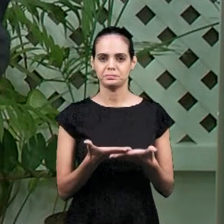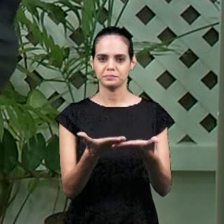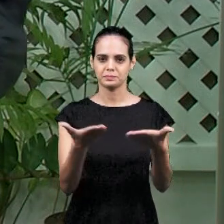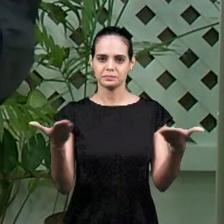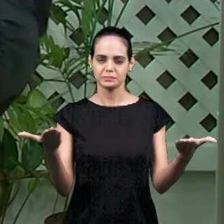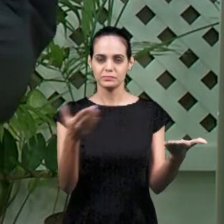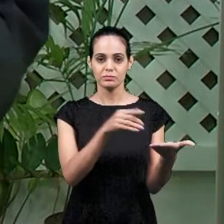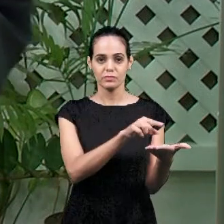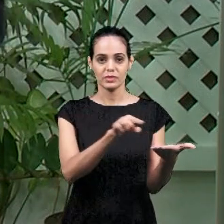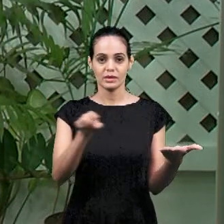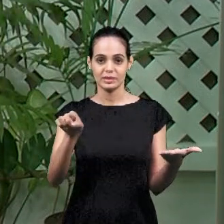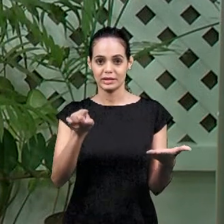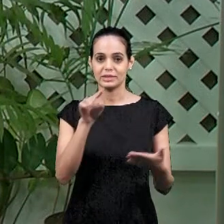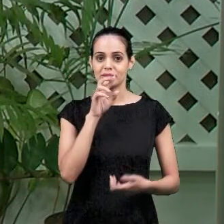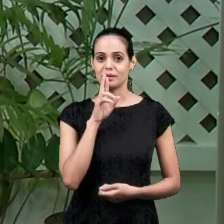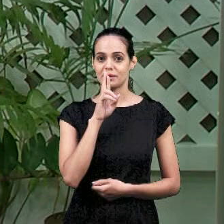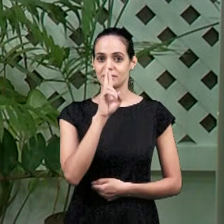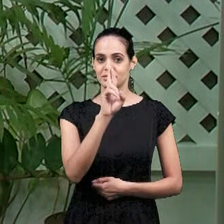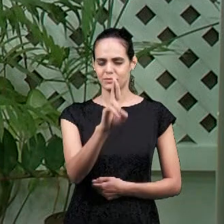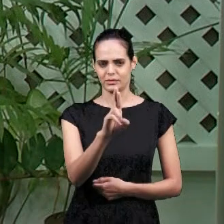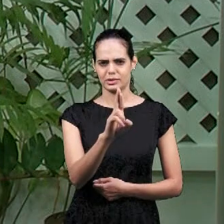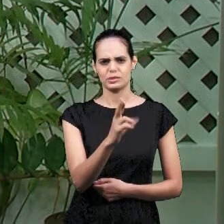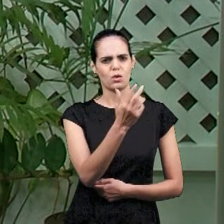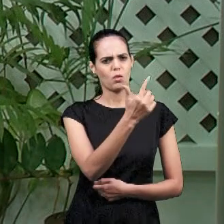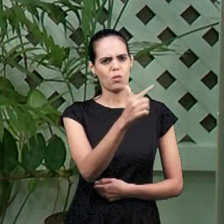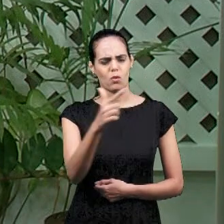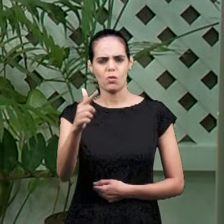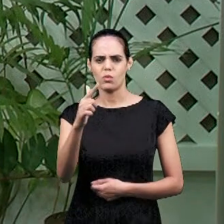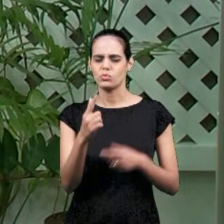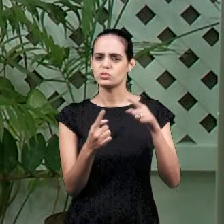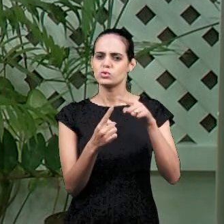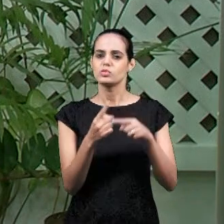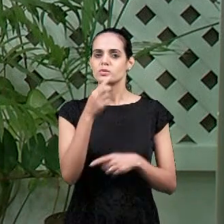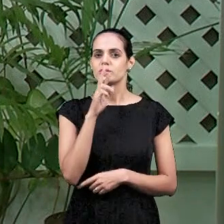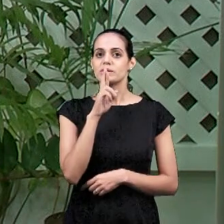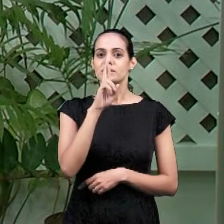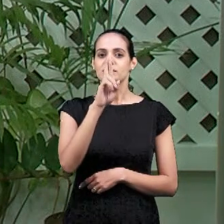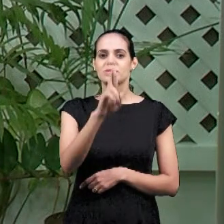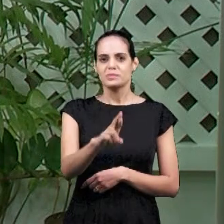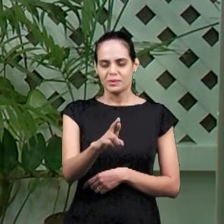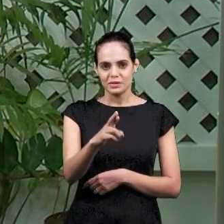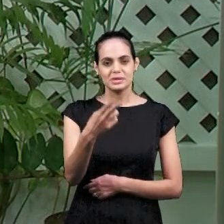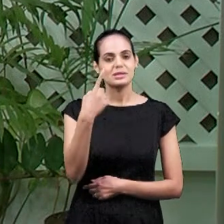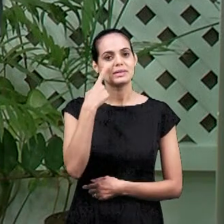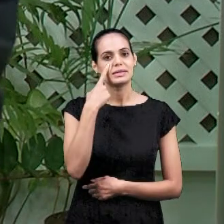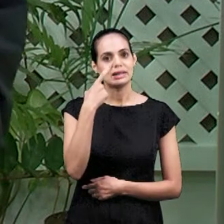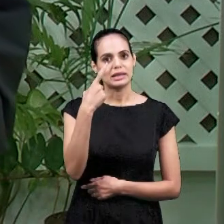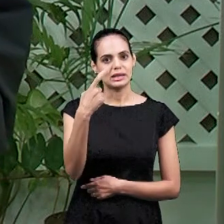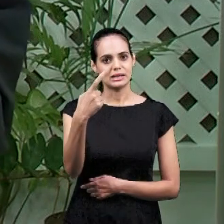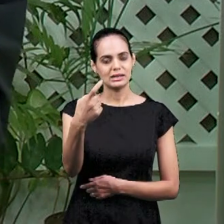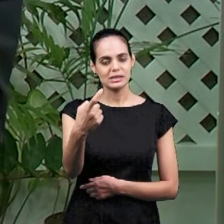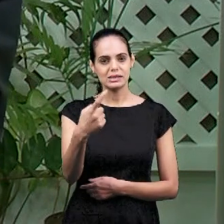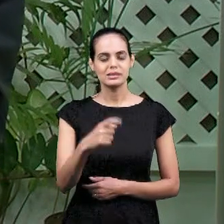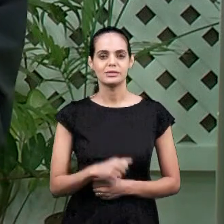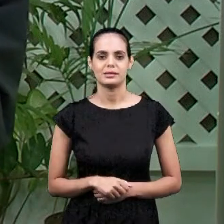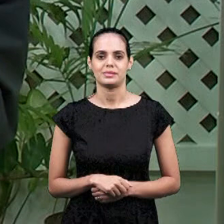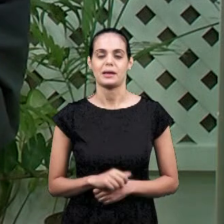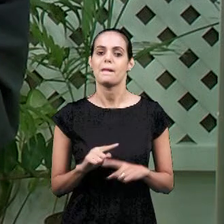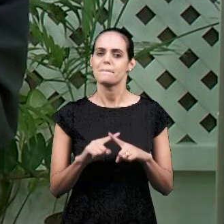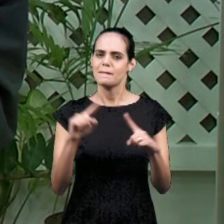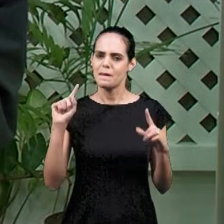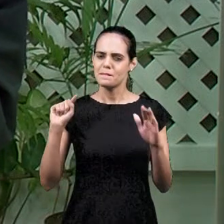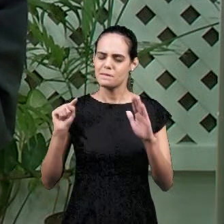j'apprends. Et nous apportons, frères et sœurs, des réponses qui peuvent être autres réponses. Nous avons des